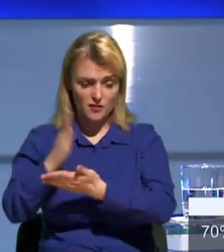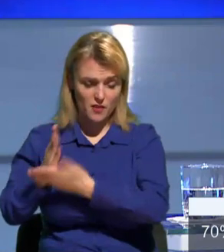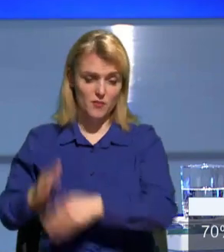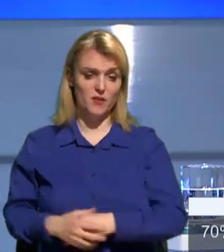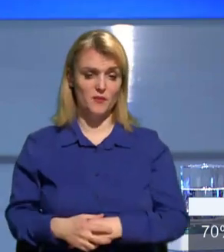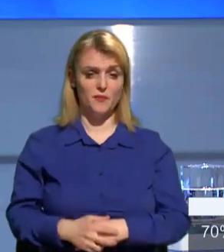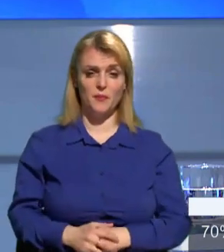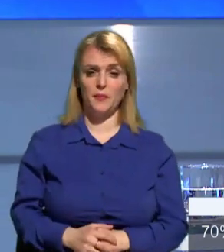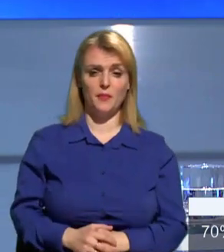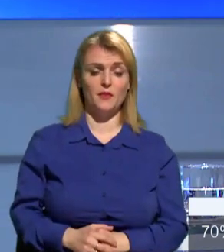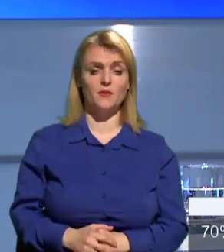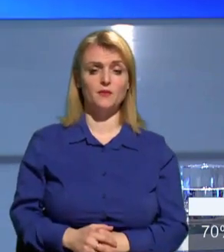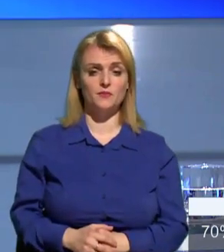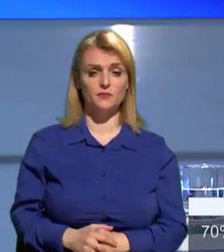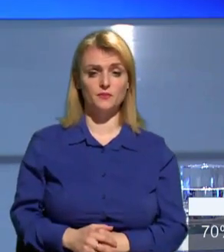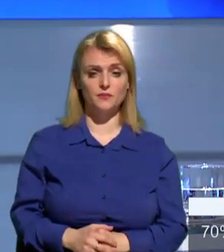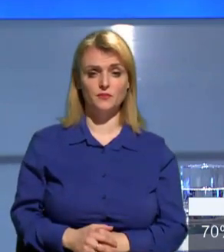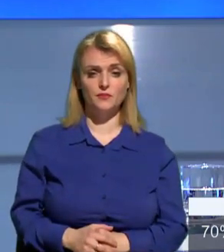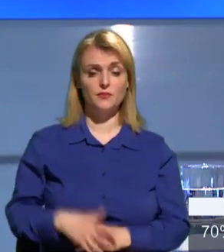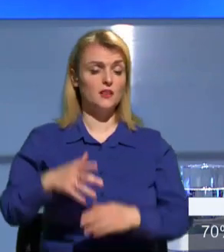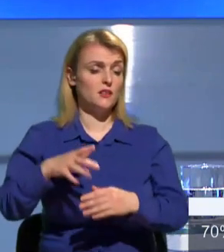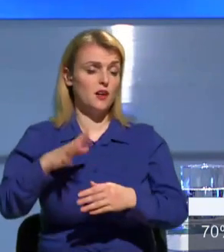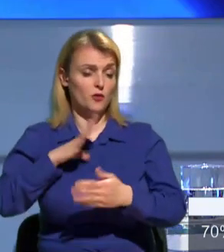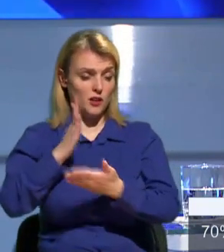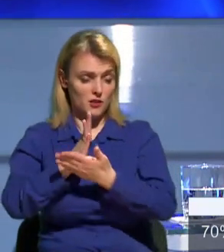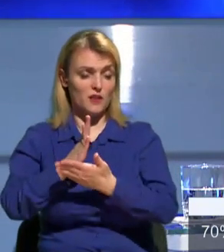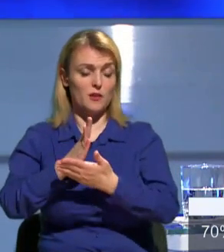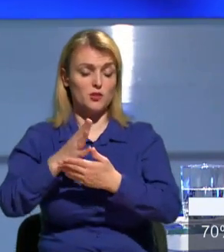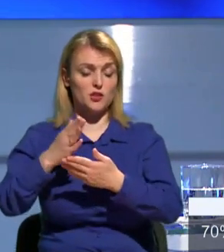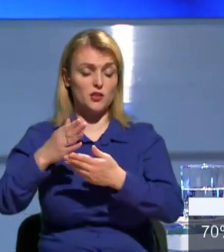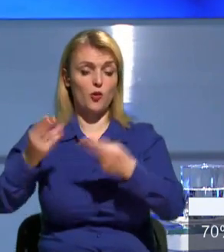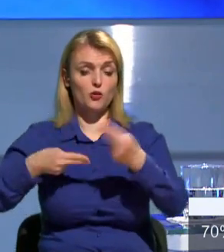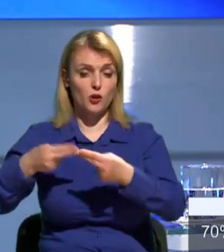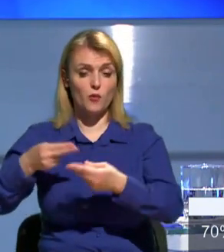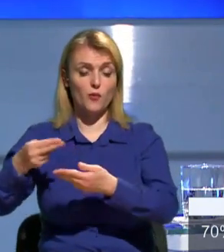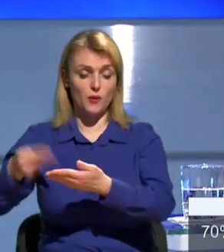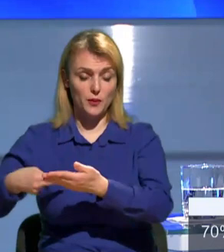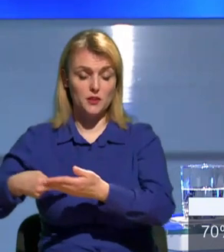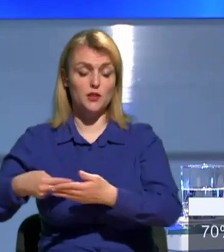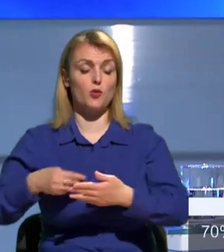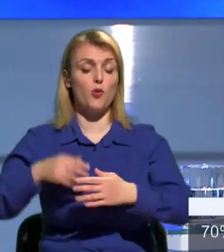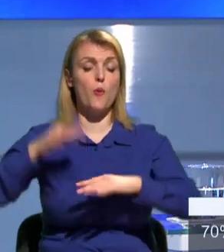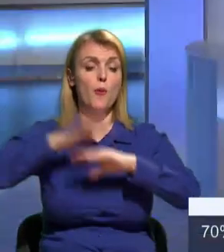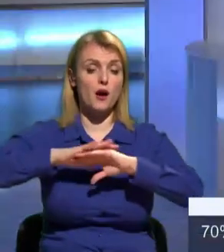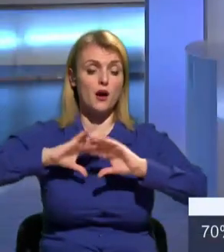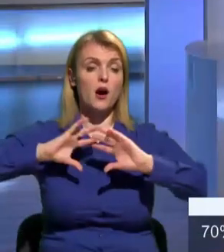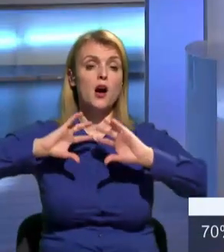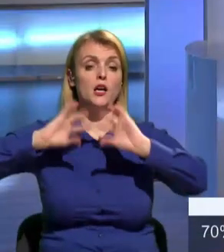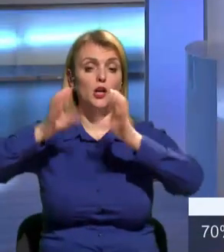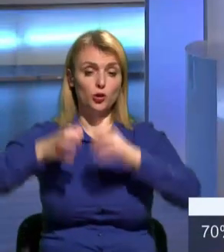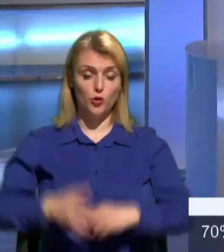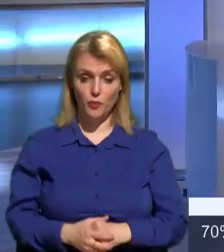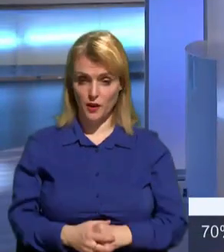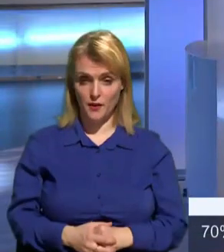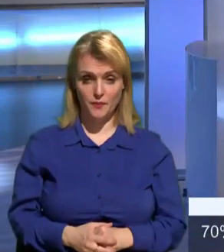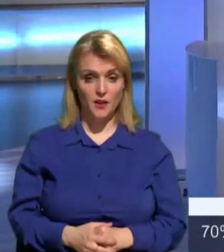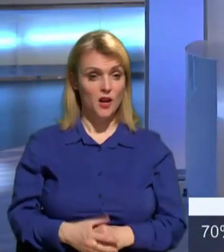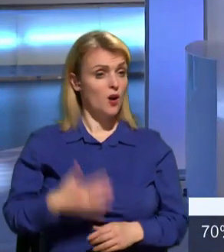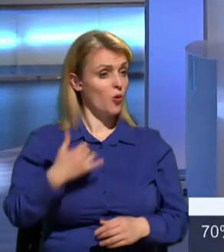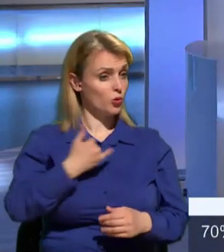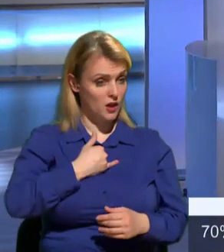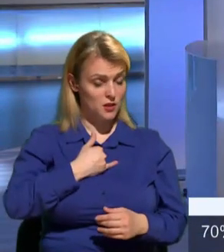și de BERD și de BEI, Banca Europeană de Investiții, proiecte care se implementează în Republica Moldova. De aceea este o politică externă